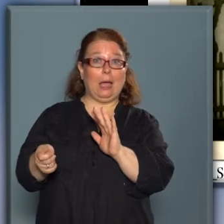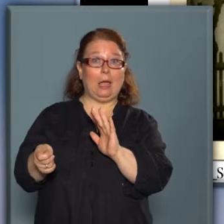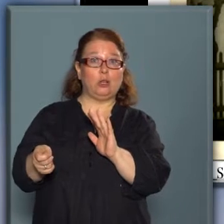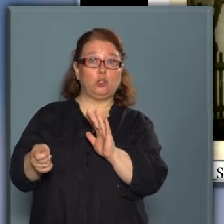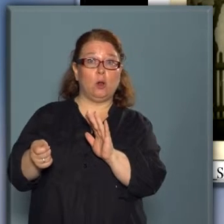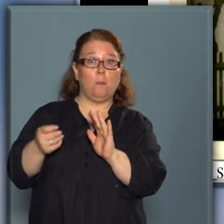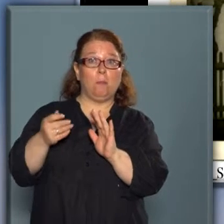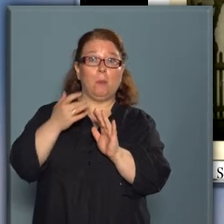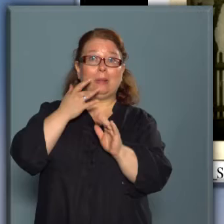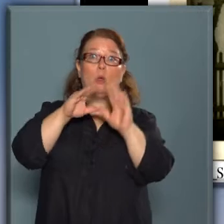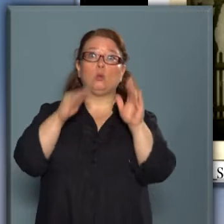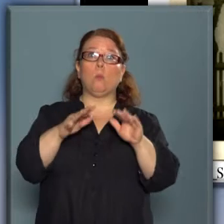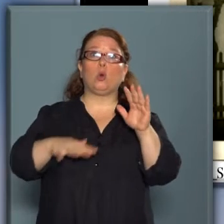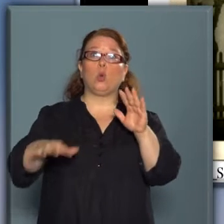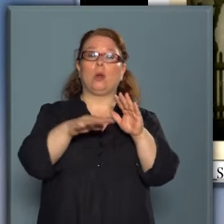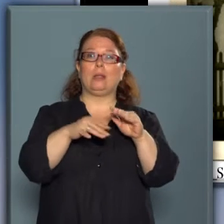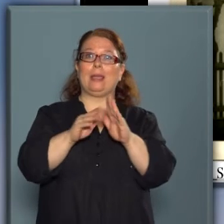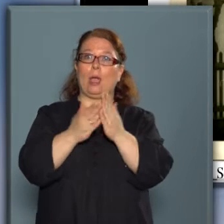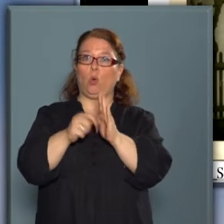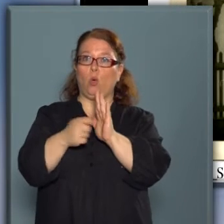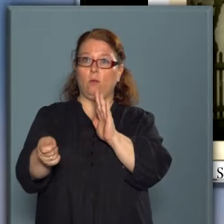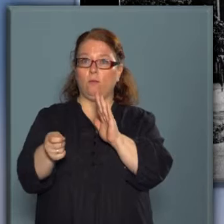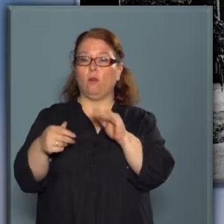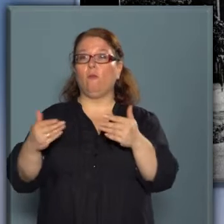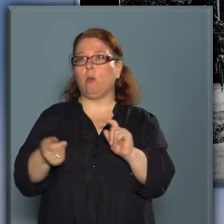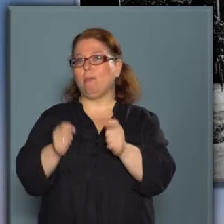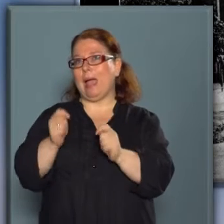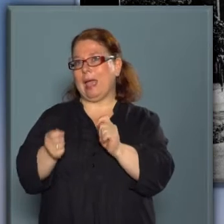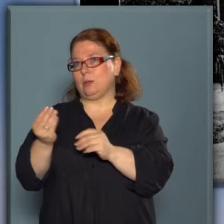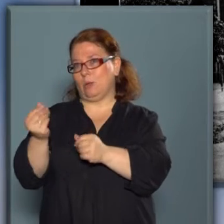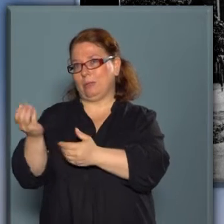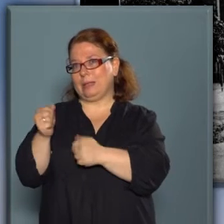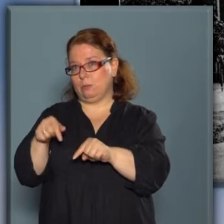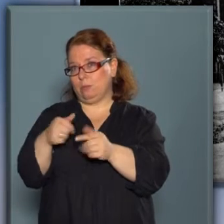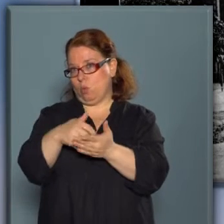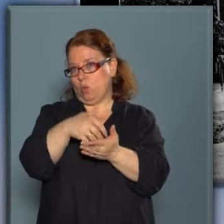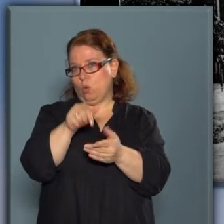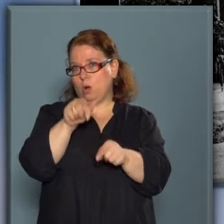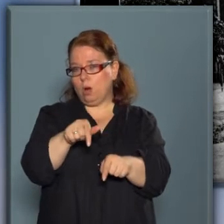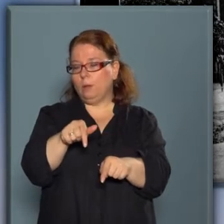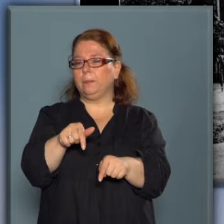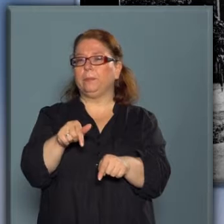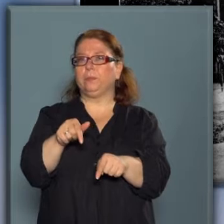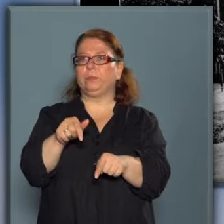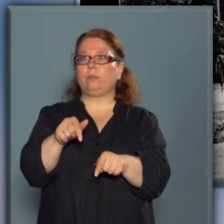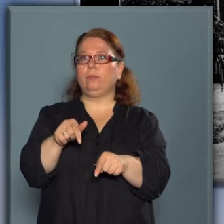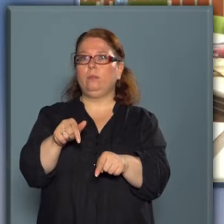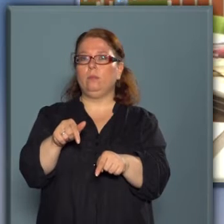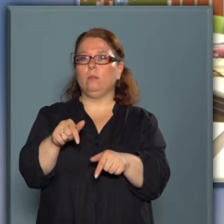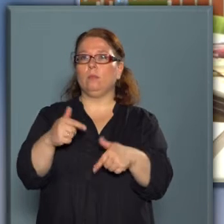ki, kiadtuk a Szobor és környékek könyvet, akkor a pályázati pénz egy részét arra fordítottuk.